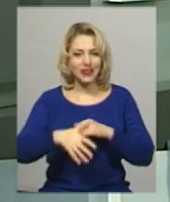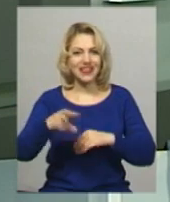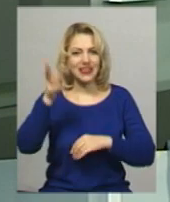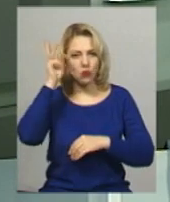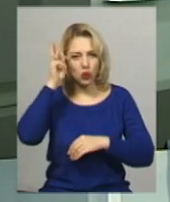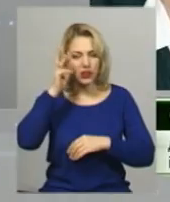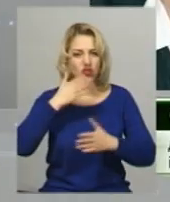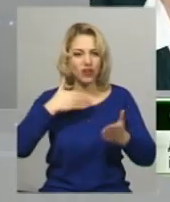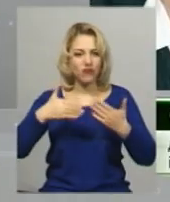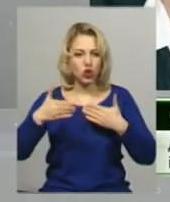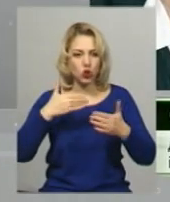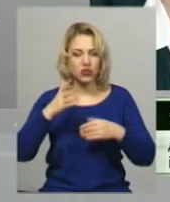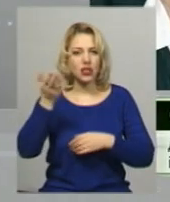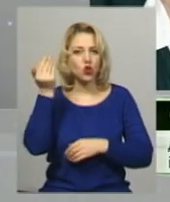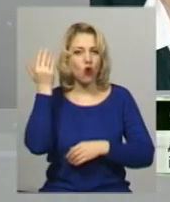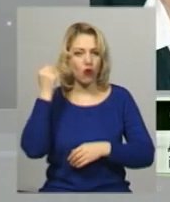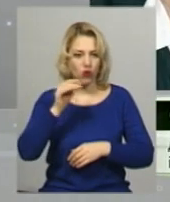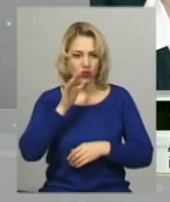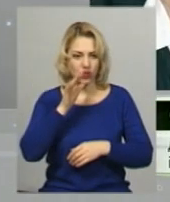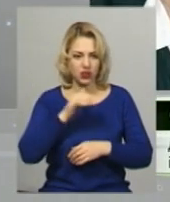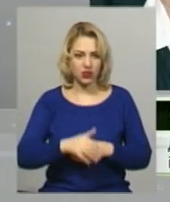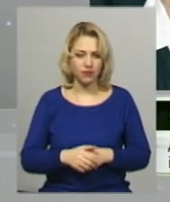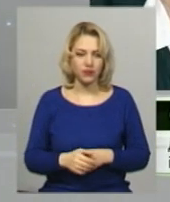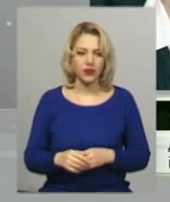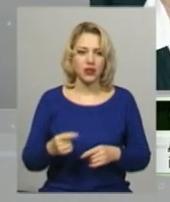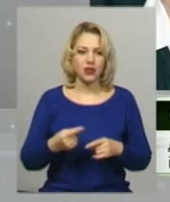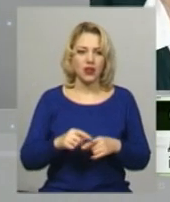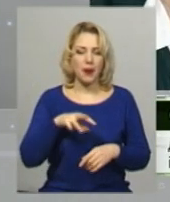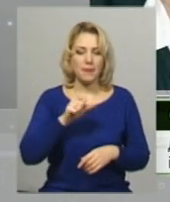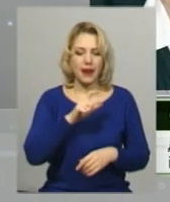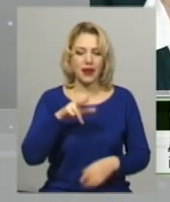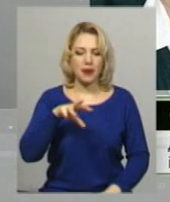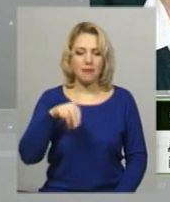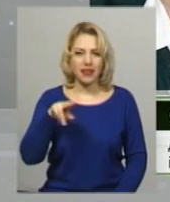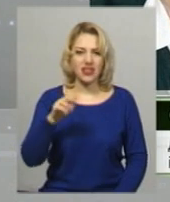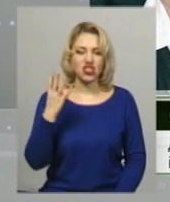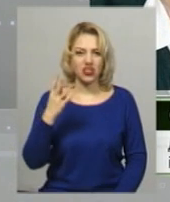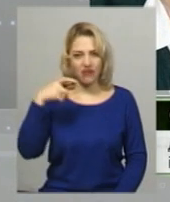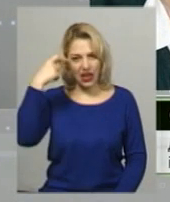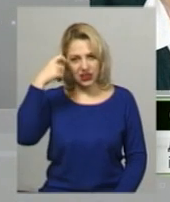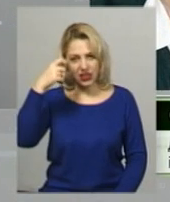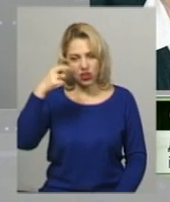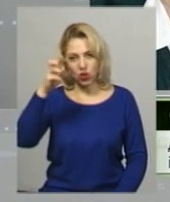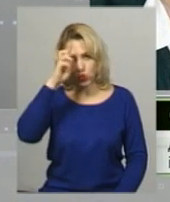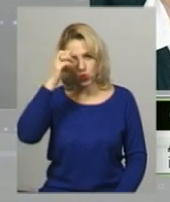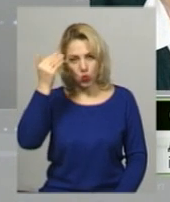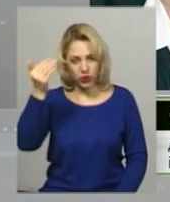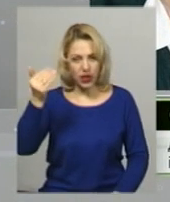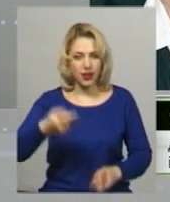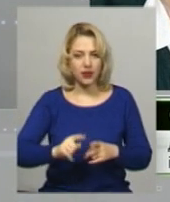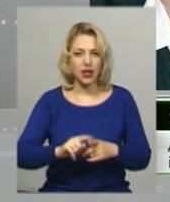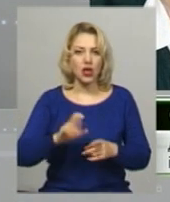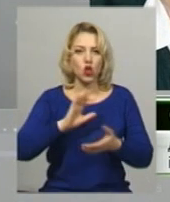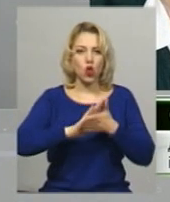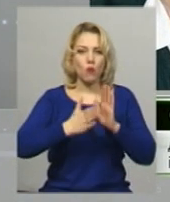часу. Це переписка Мехмета IV з Хмельницьким. Вони там домовляються про якісь спільні дії